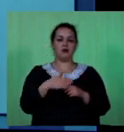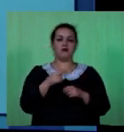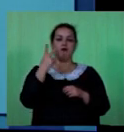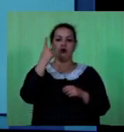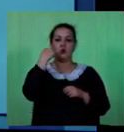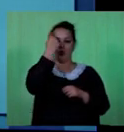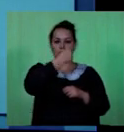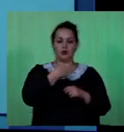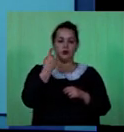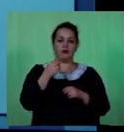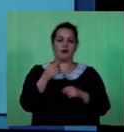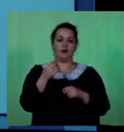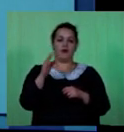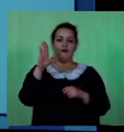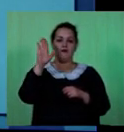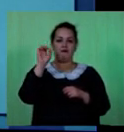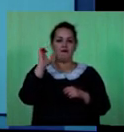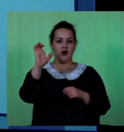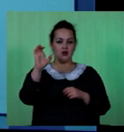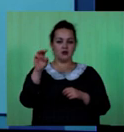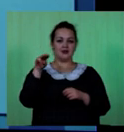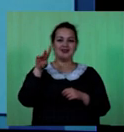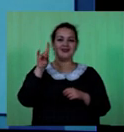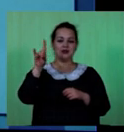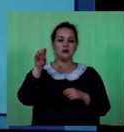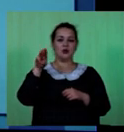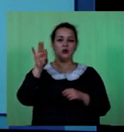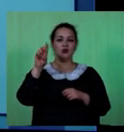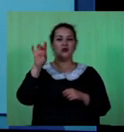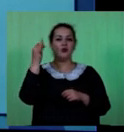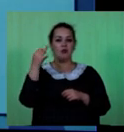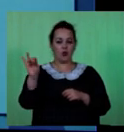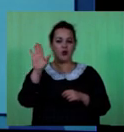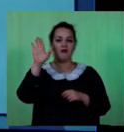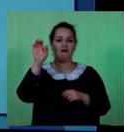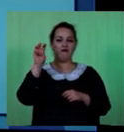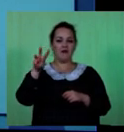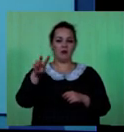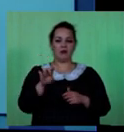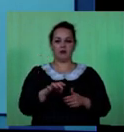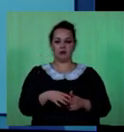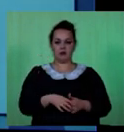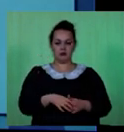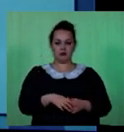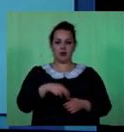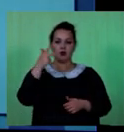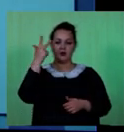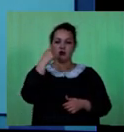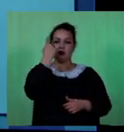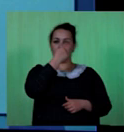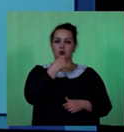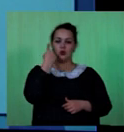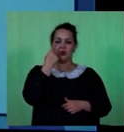Второе лицо – вас, ты, тобой, вам. И третье